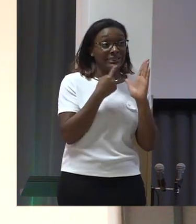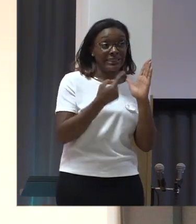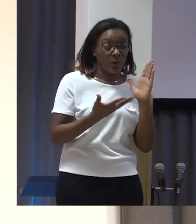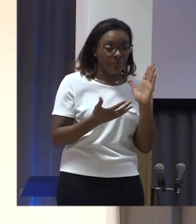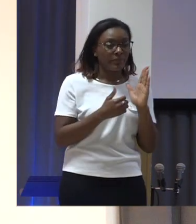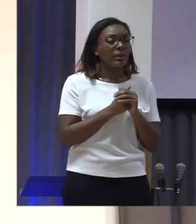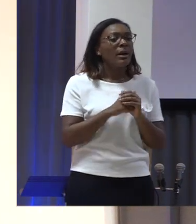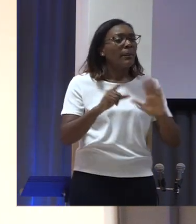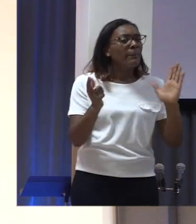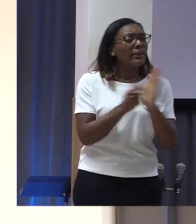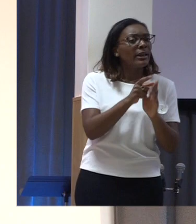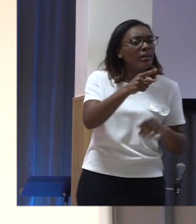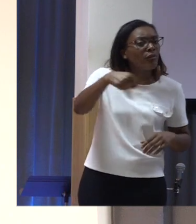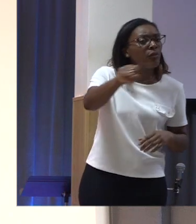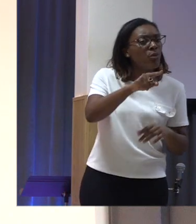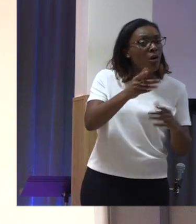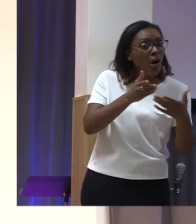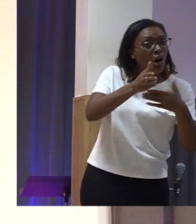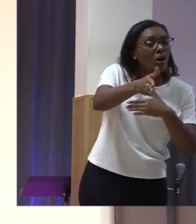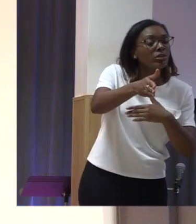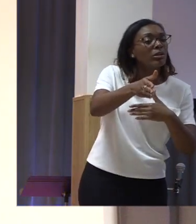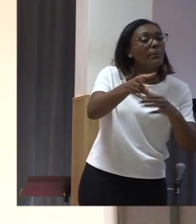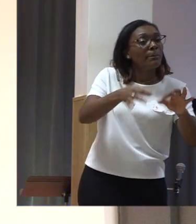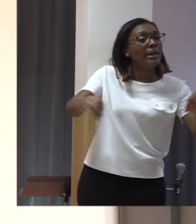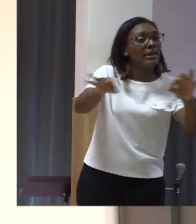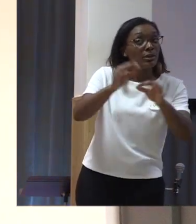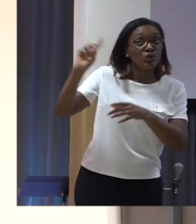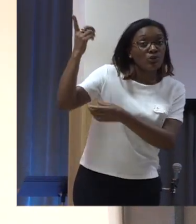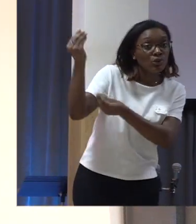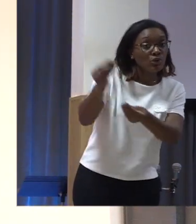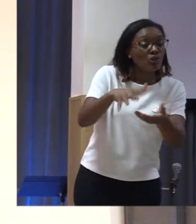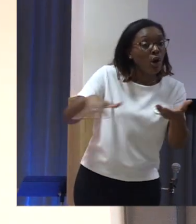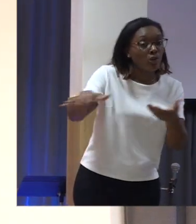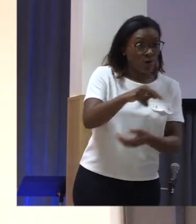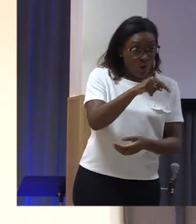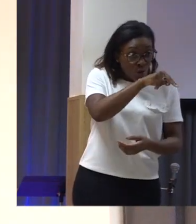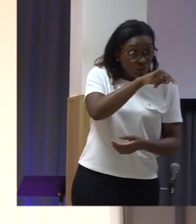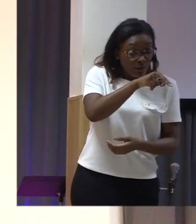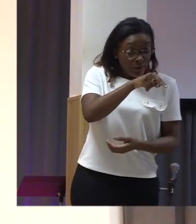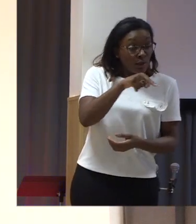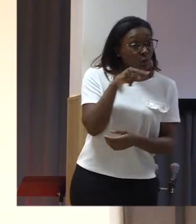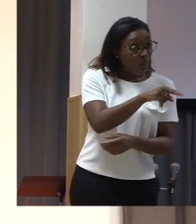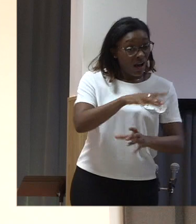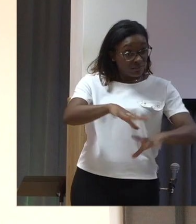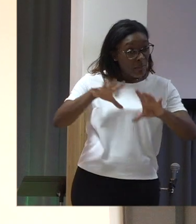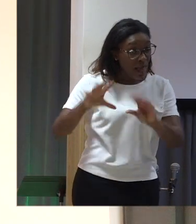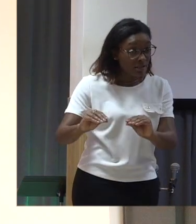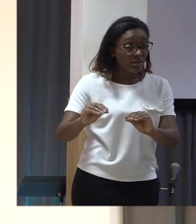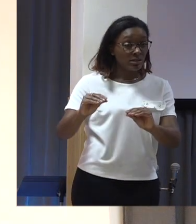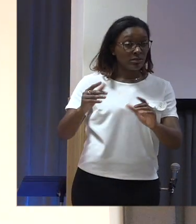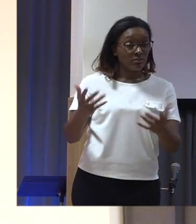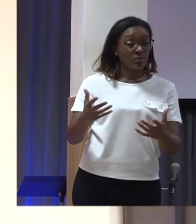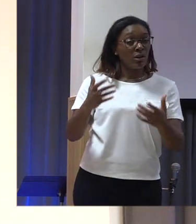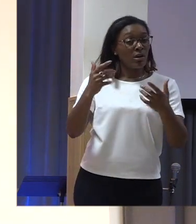te donne, lorsque tu le posséderas, que tu y auras établi ta demeure et que tu diras, je